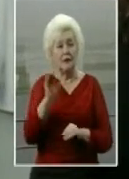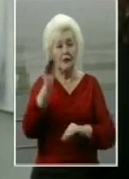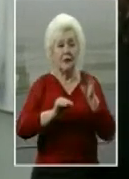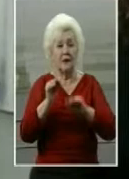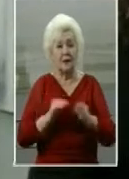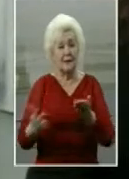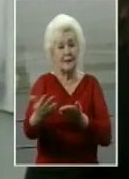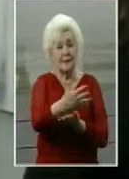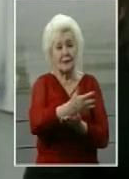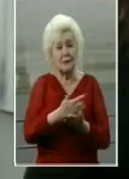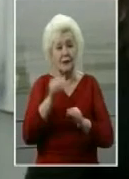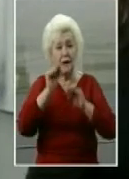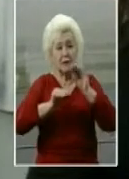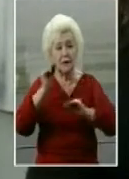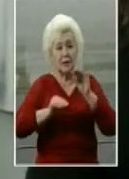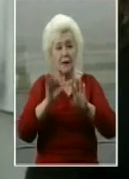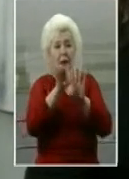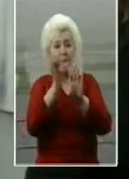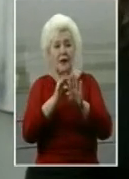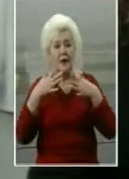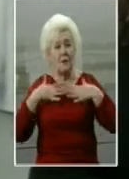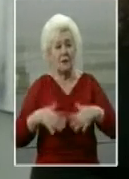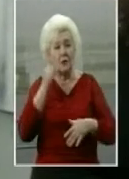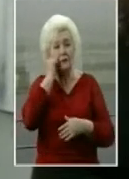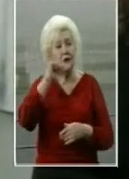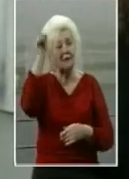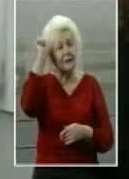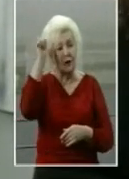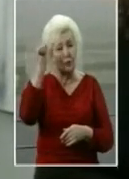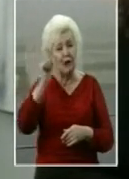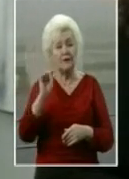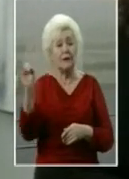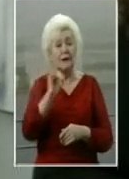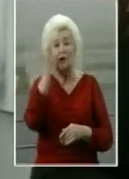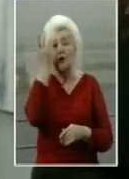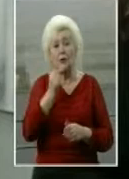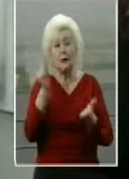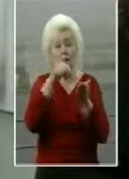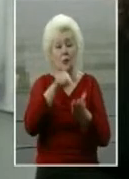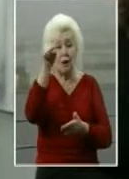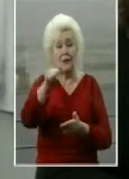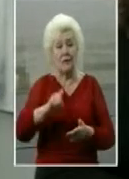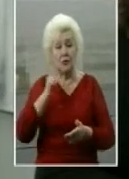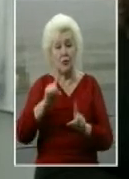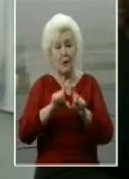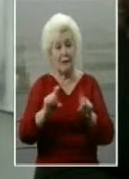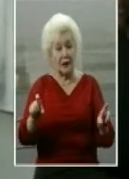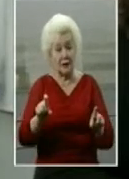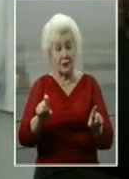збирає, колекціонує вишиванки старі, стародавні. І коли я попала в ту